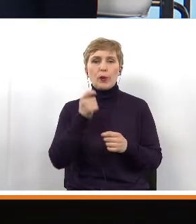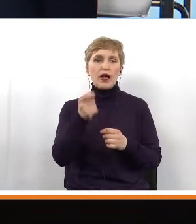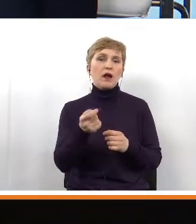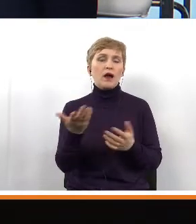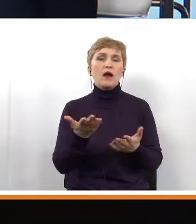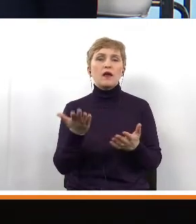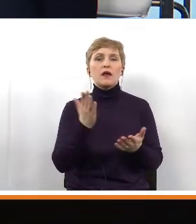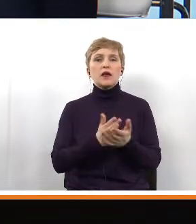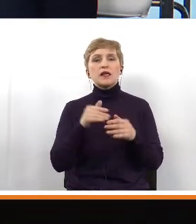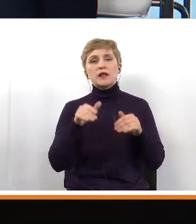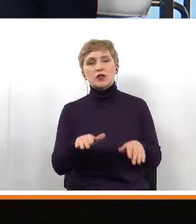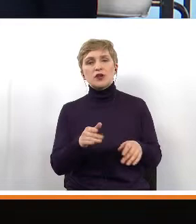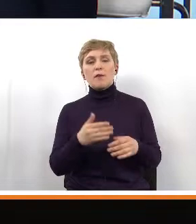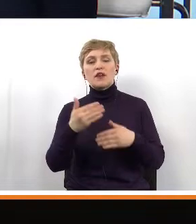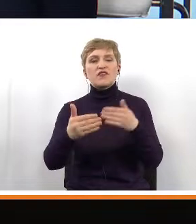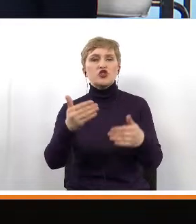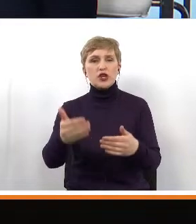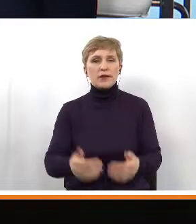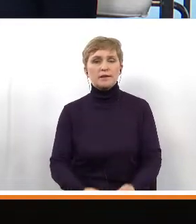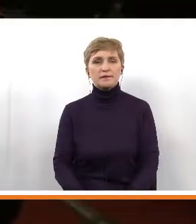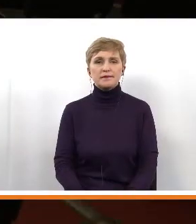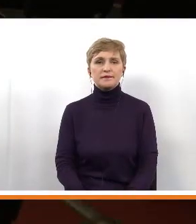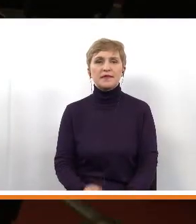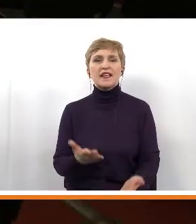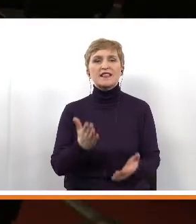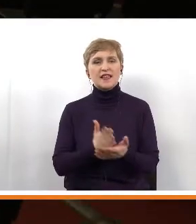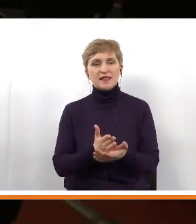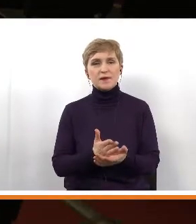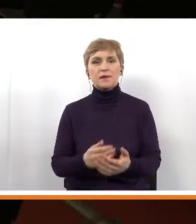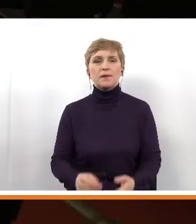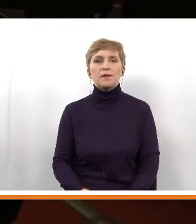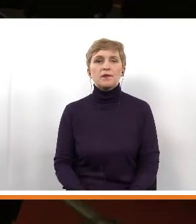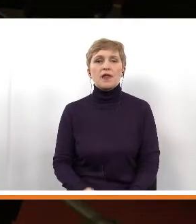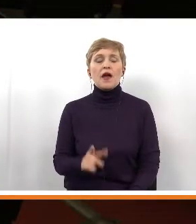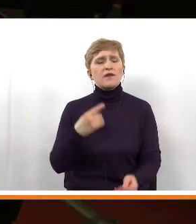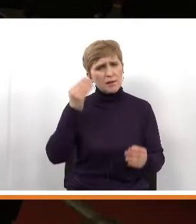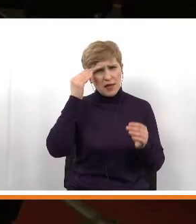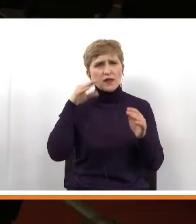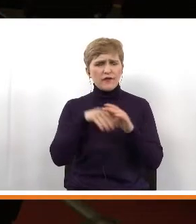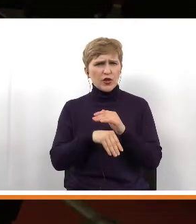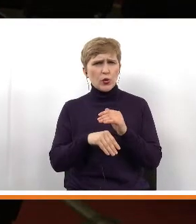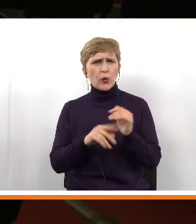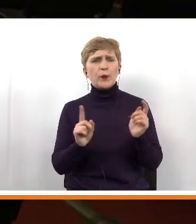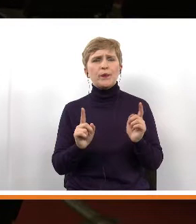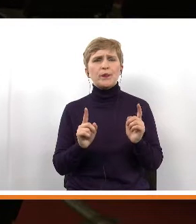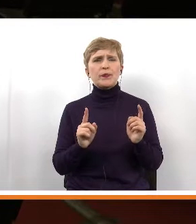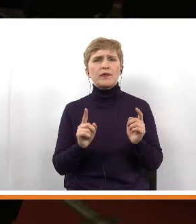какие есть решения продвижения, если они есть. Ну, то есть вы имеете в виду вот буквально...